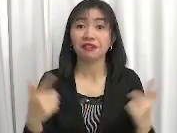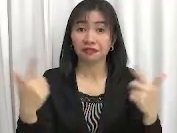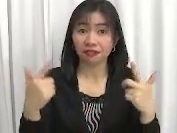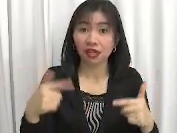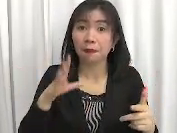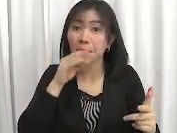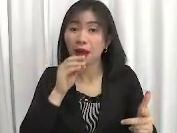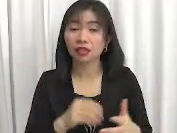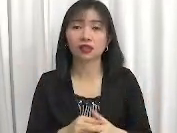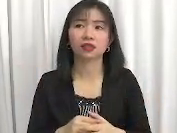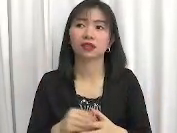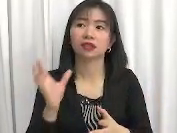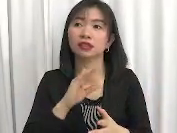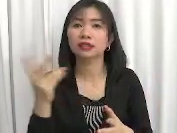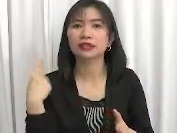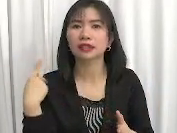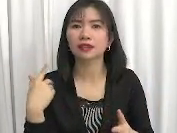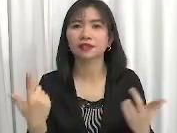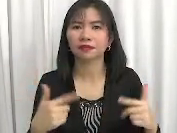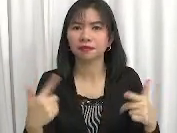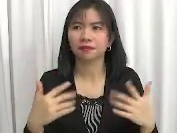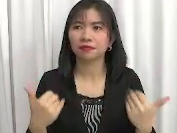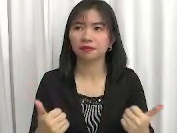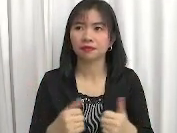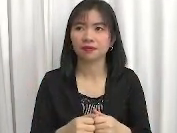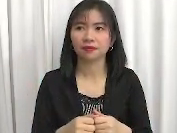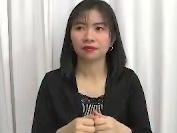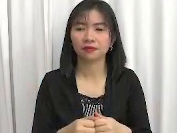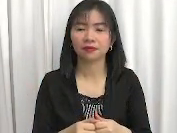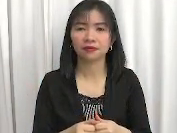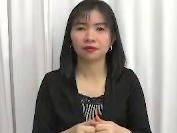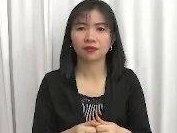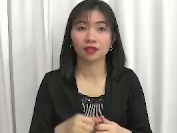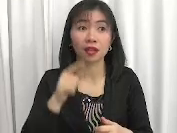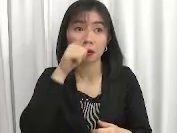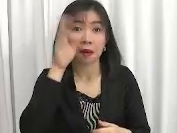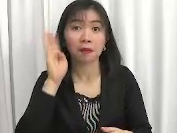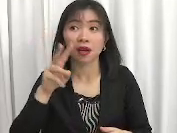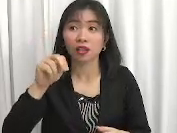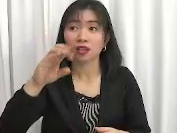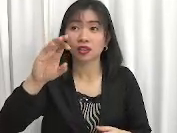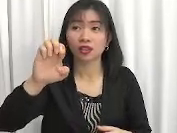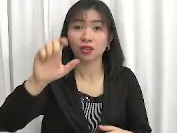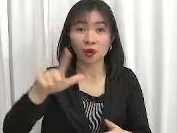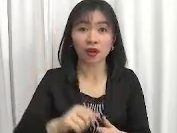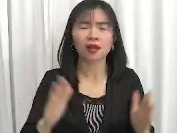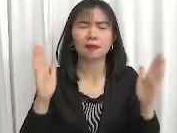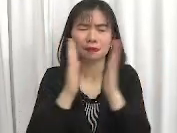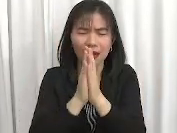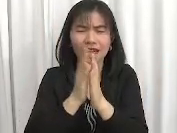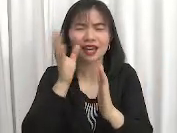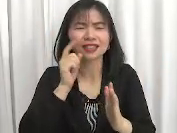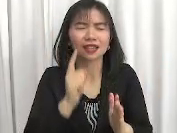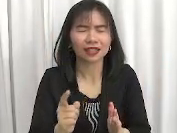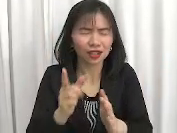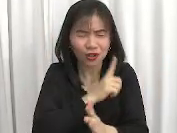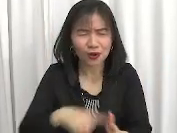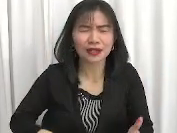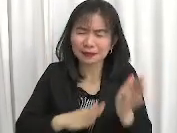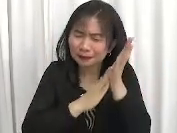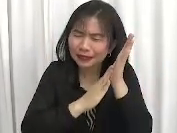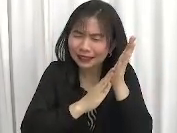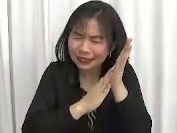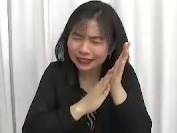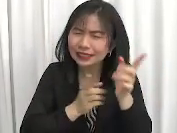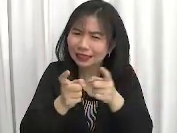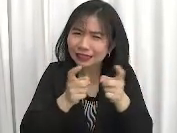na nagkakaroon na sparring? Biglang nanalangin si Brother Noel na malakas, Panginoon, kontrolin niyo po yung pangyayari. Ay,